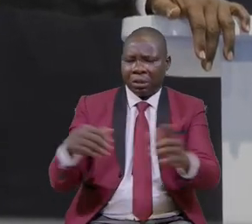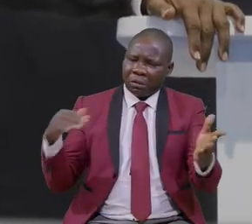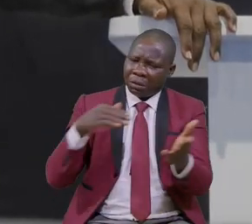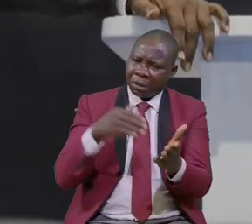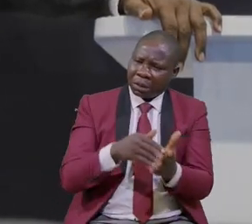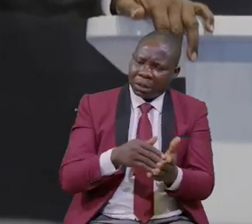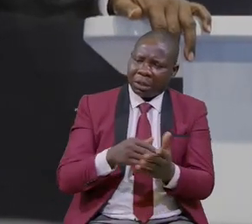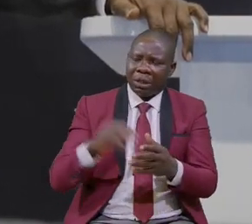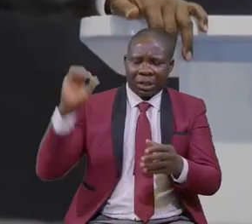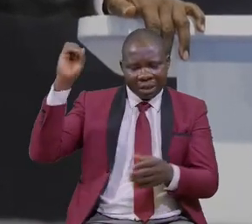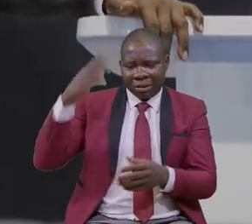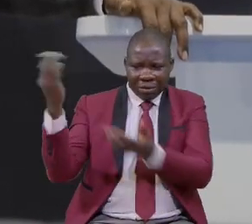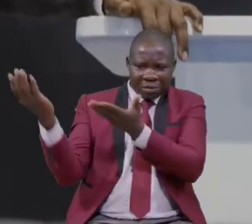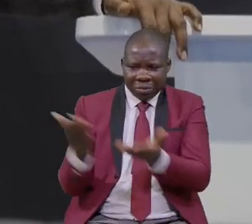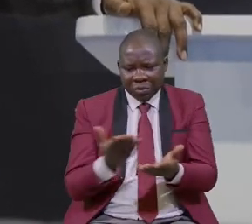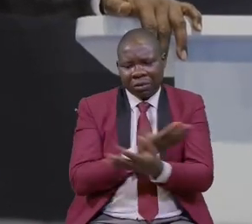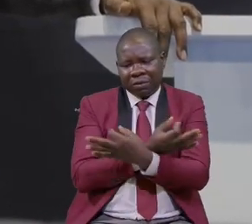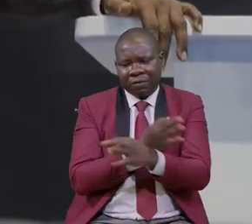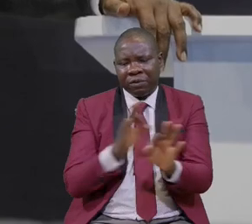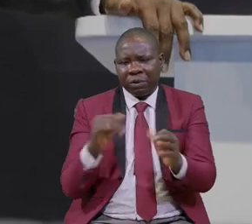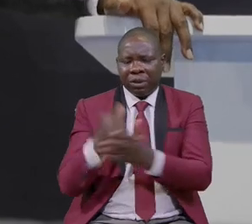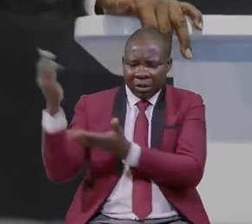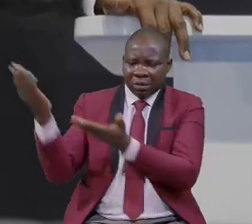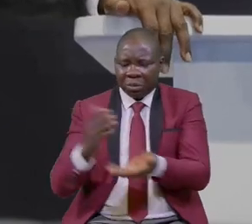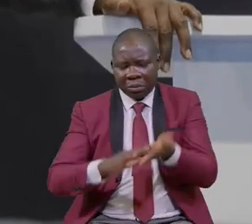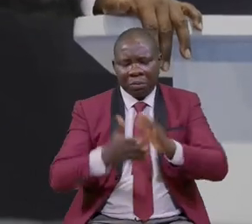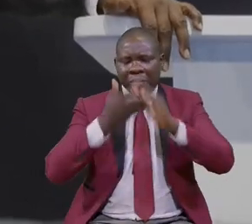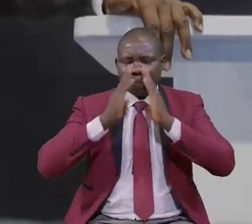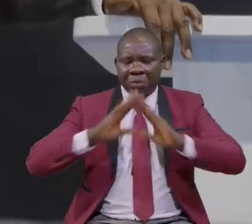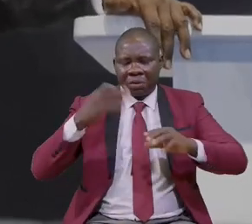apporte la libération, apporte la paix de cœur,